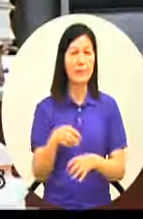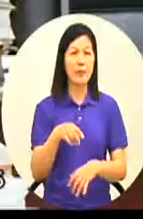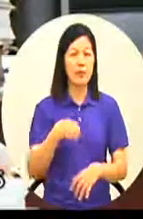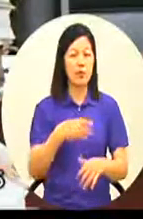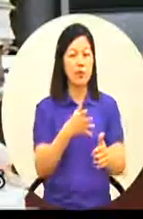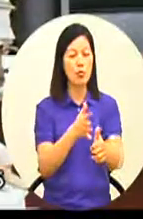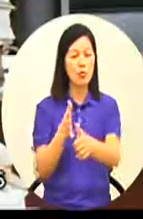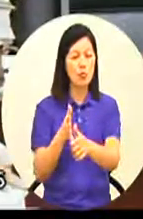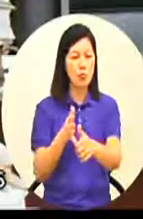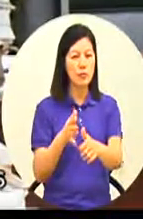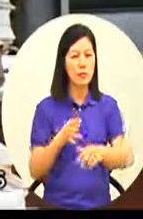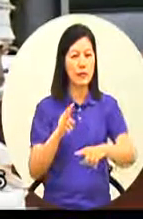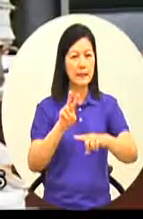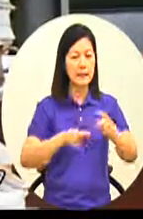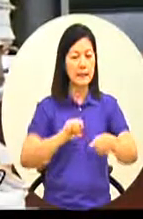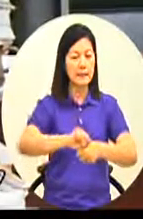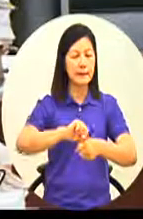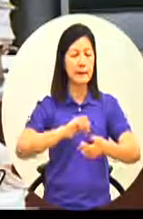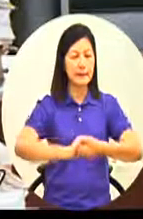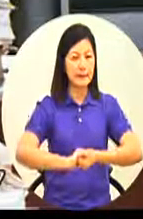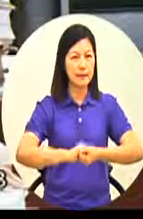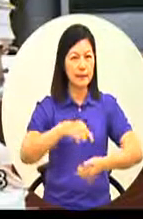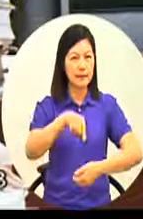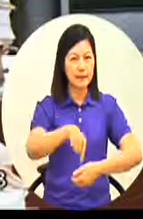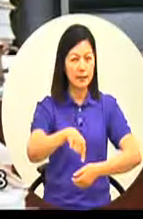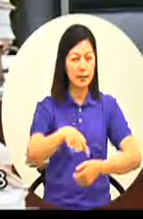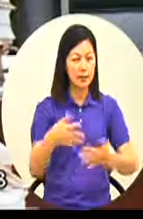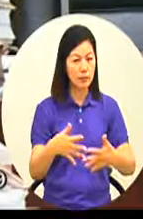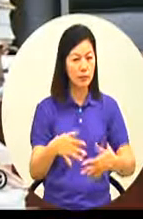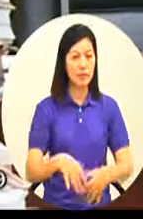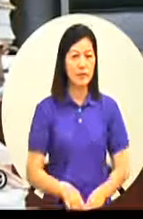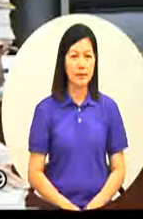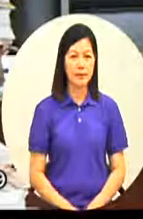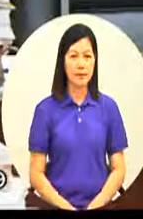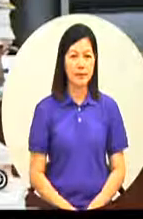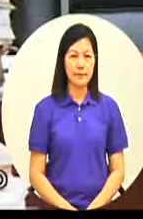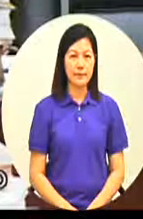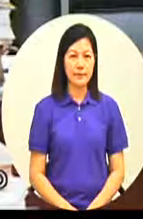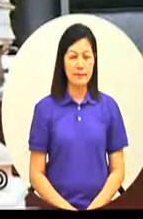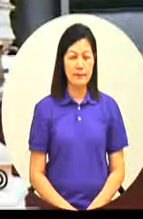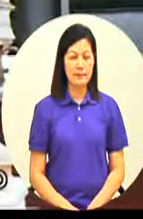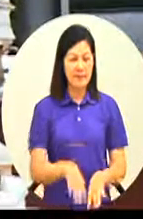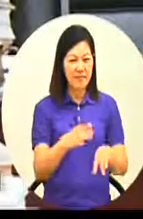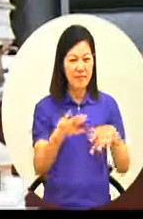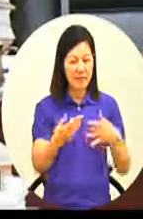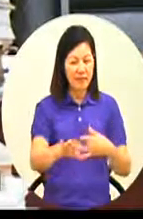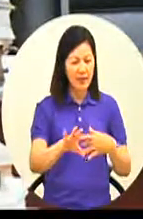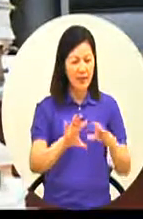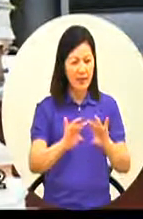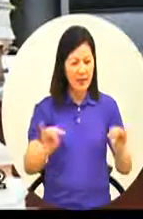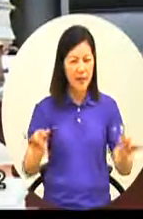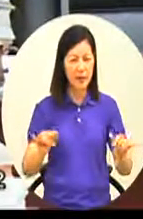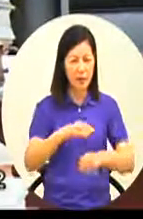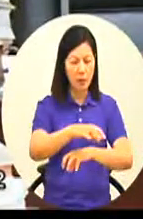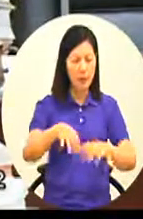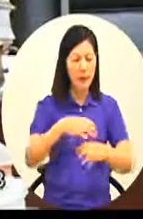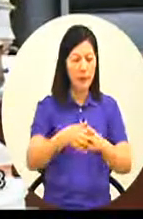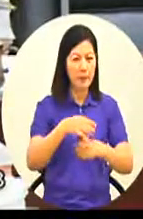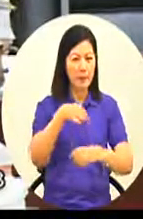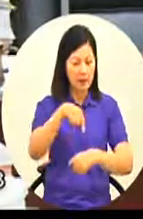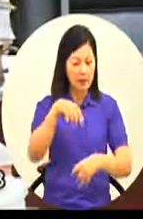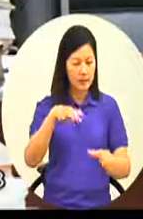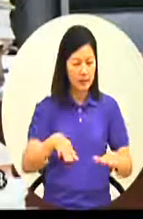这个茄定湿地的一个问题哈，我也问他说，湿地。环保现在是一个显学啦，现在说